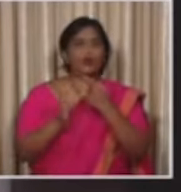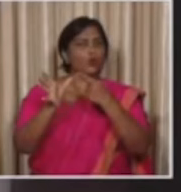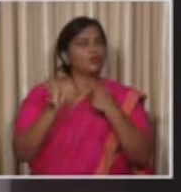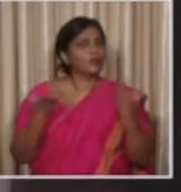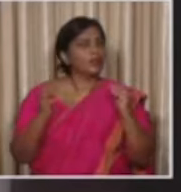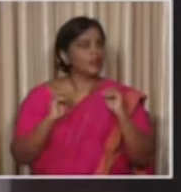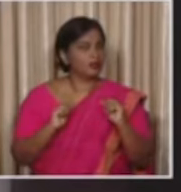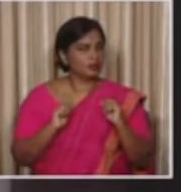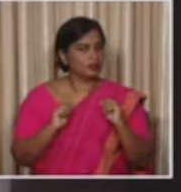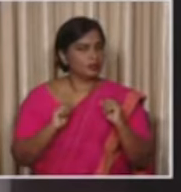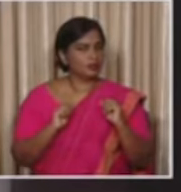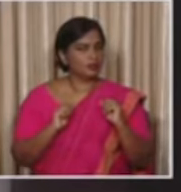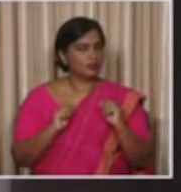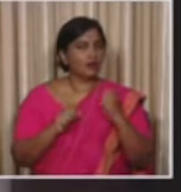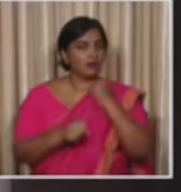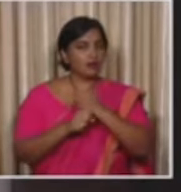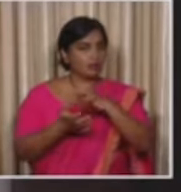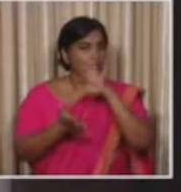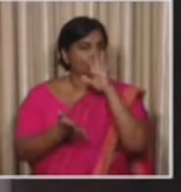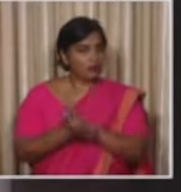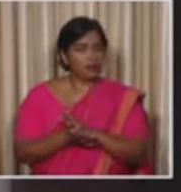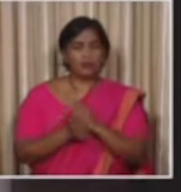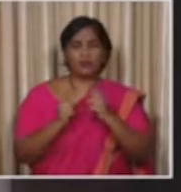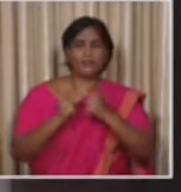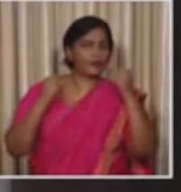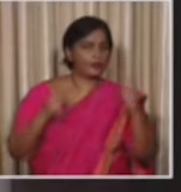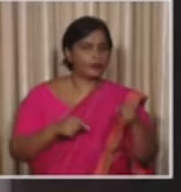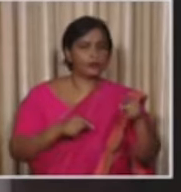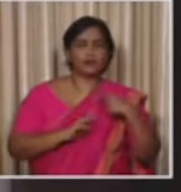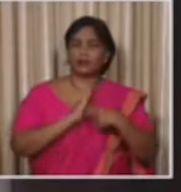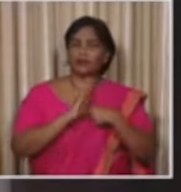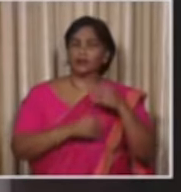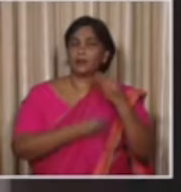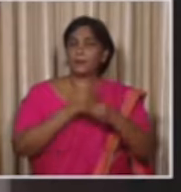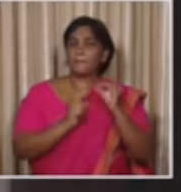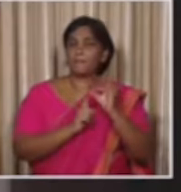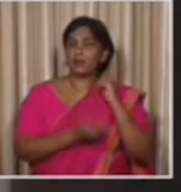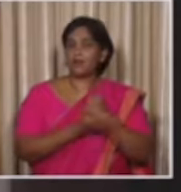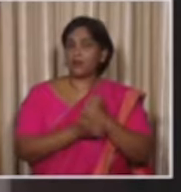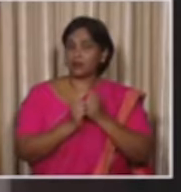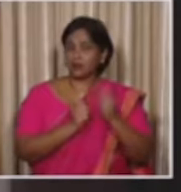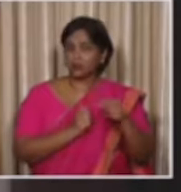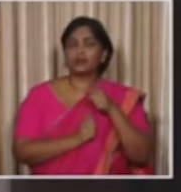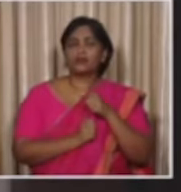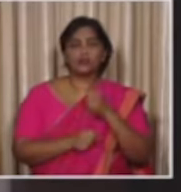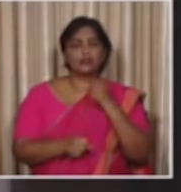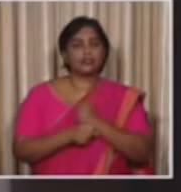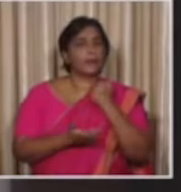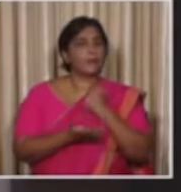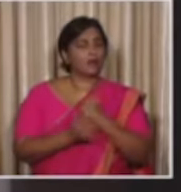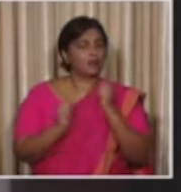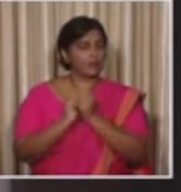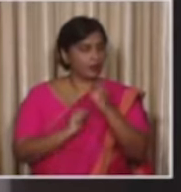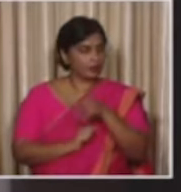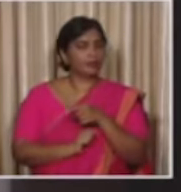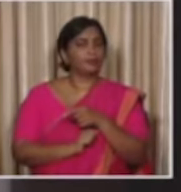දෙන්න බැරි? රජයේ ගත්ත තීන්දුවට පටහැනිව මේ රටේ වාණිජ බැංකු කටයුතු කරනවා නම් රාජ්‍ය බැංකු කටයුතු